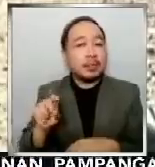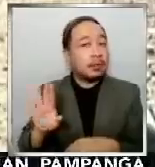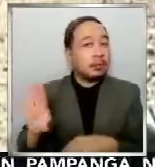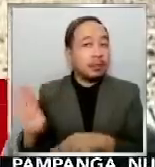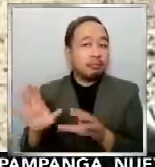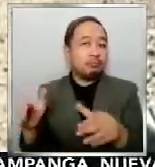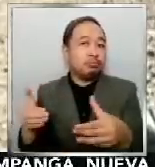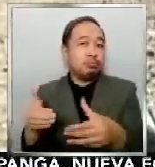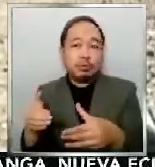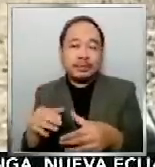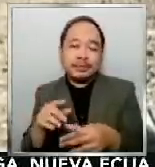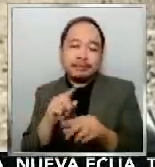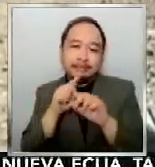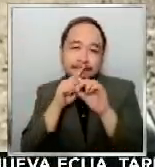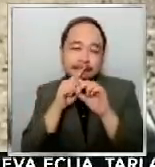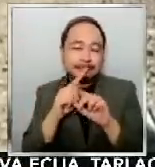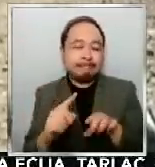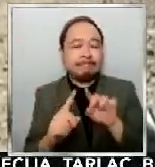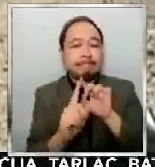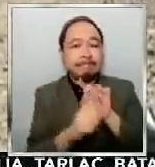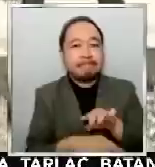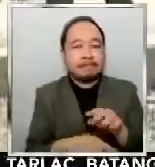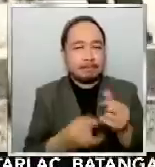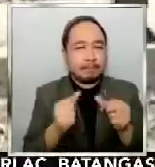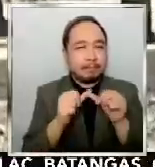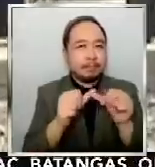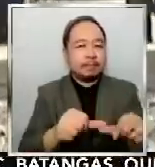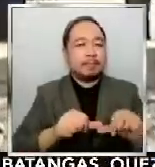ng pahayag. Patuloy ang investigasyon.